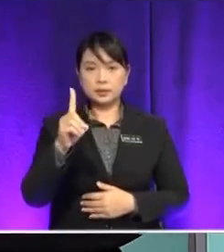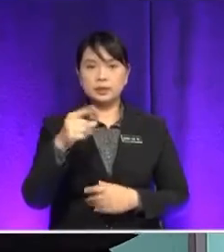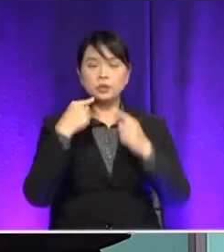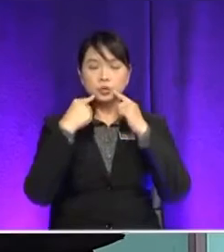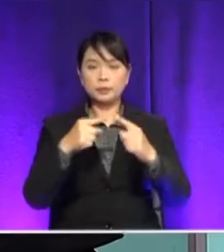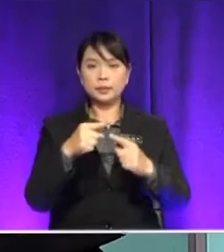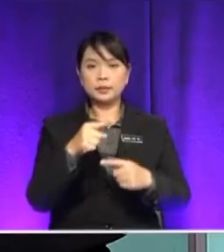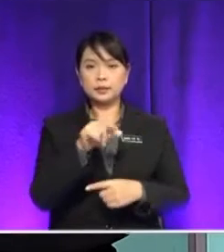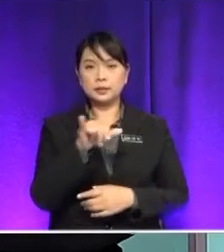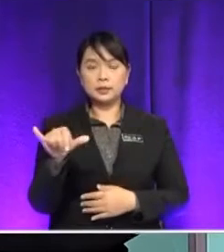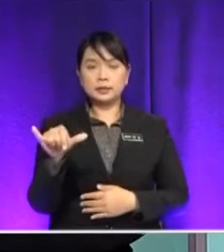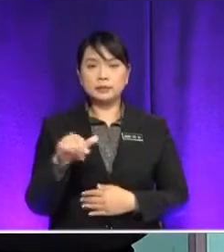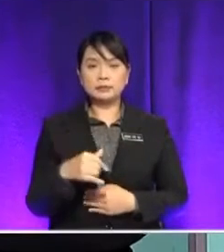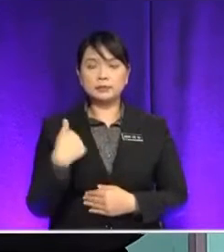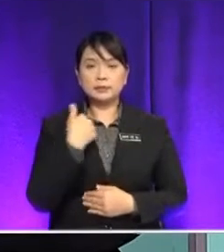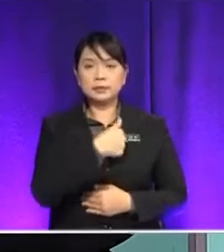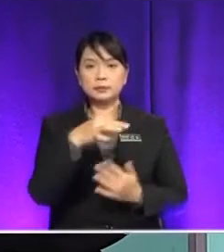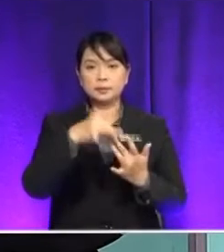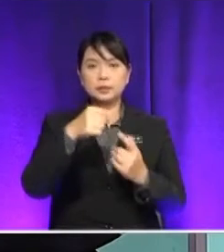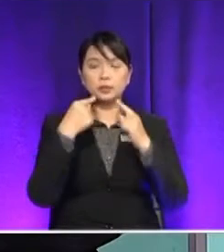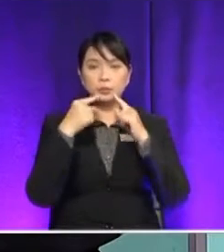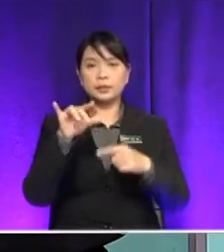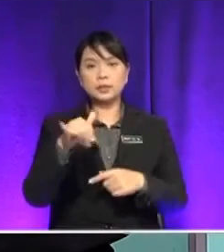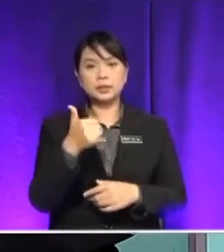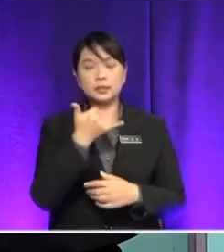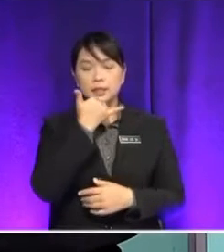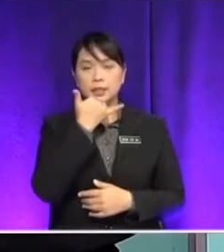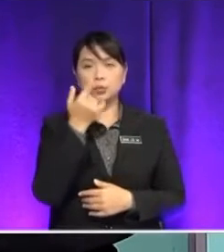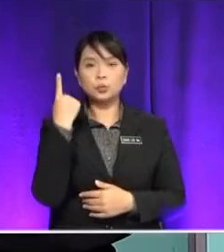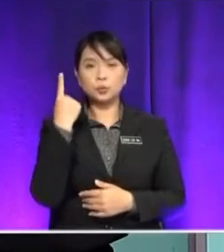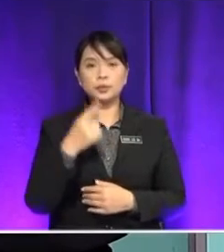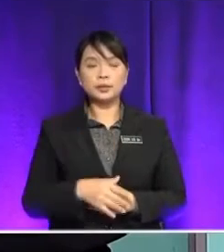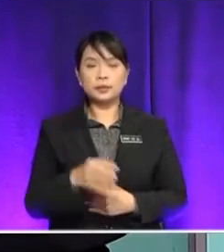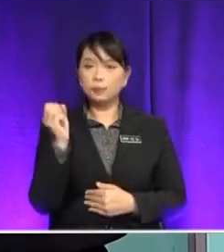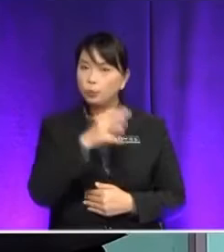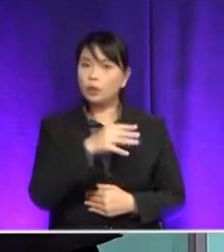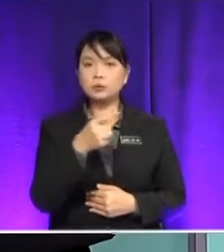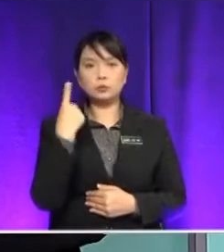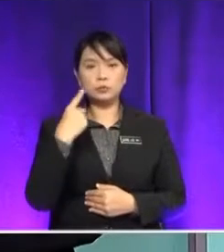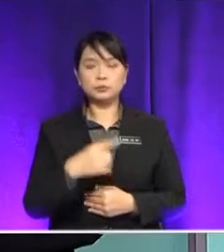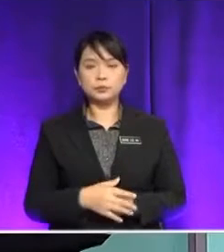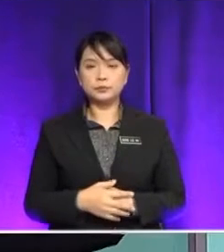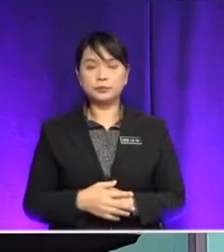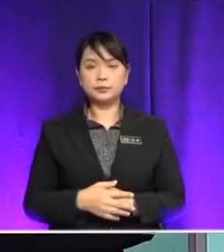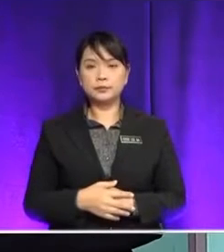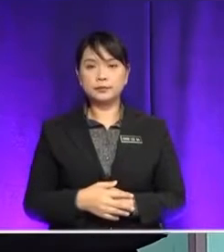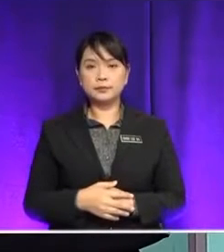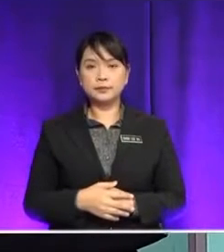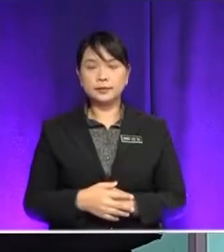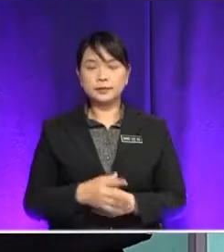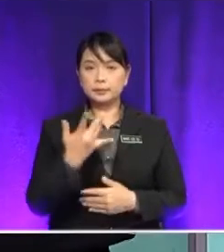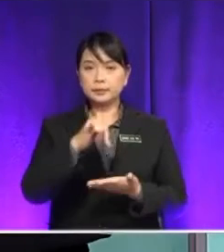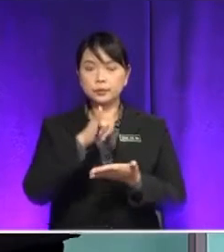jawabannya ya pertamanya kita pilih jawaban yang salah kita buang dulu yang salah A7 punya kayak hanyalah Shake